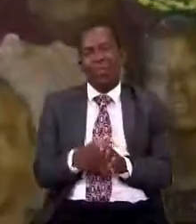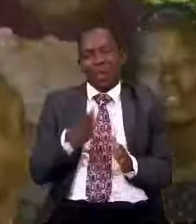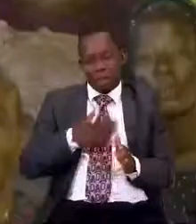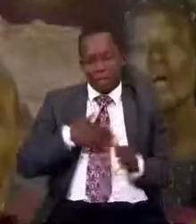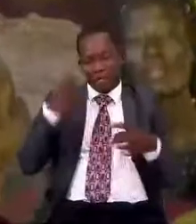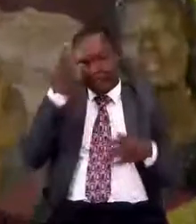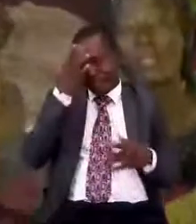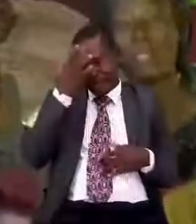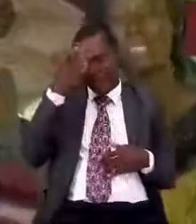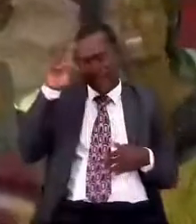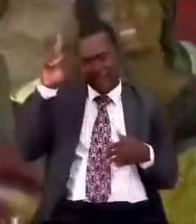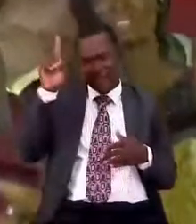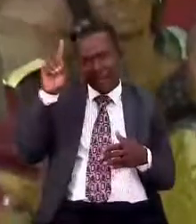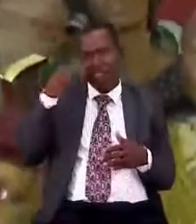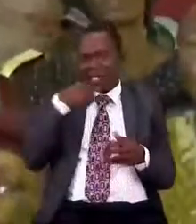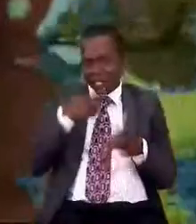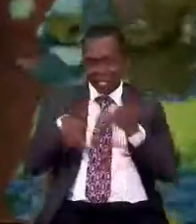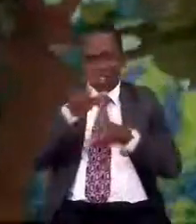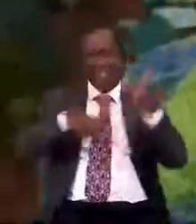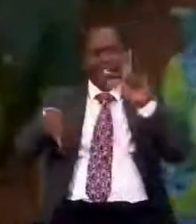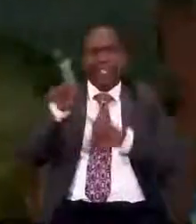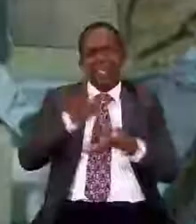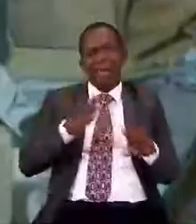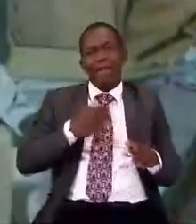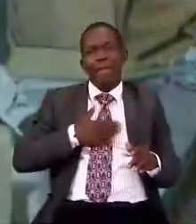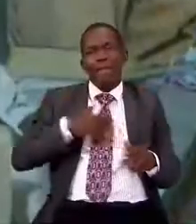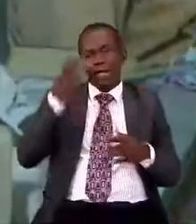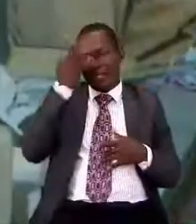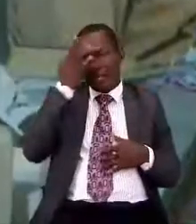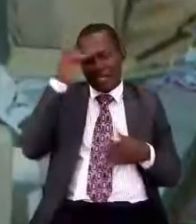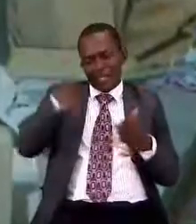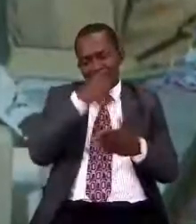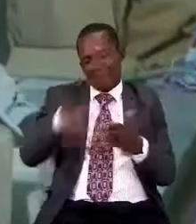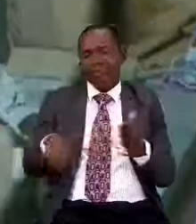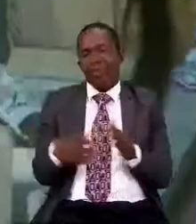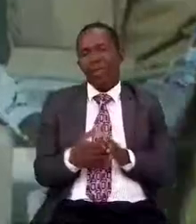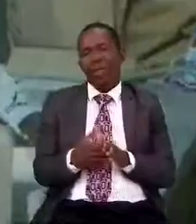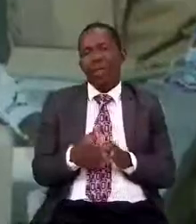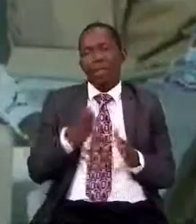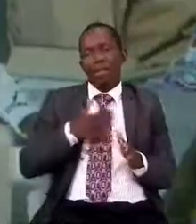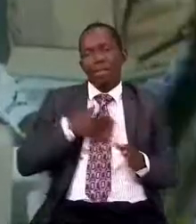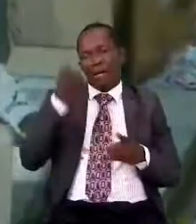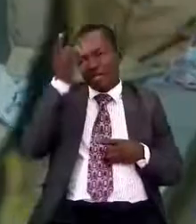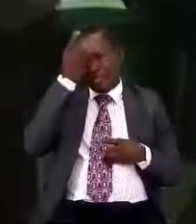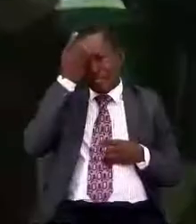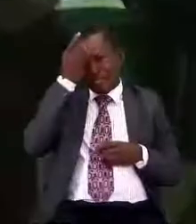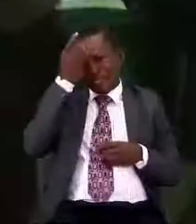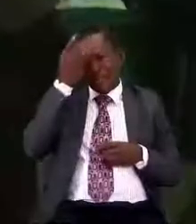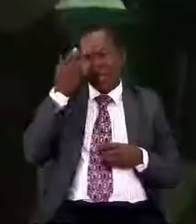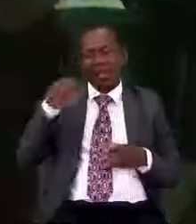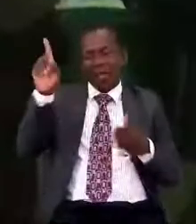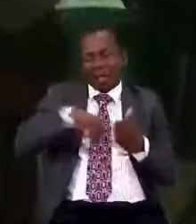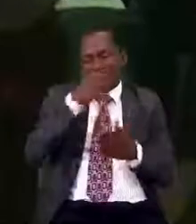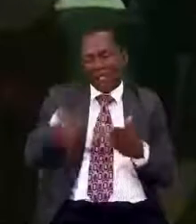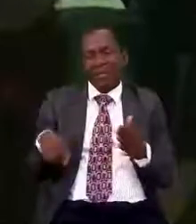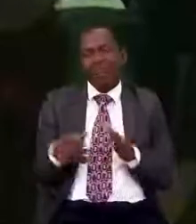supprimée. Ma maladie est annulée. Ma maladie est supprimée. La condition incurable,